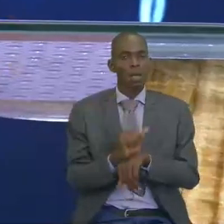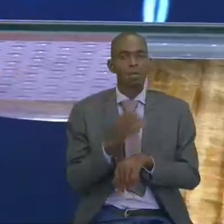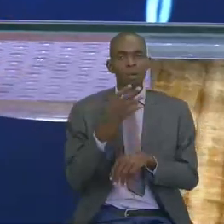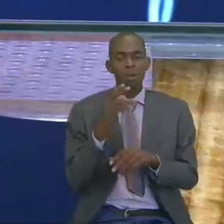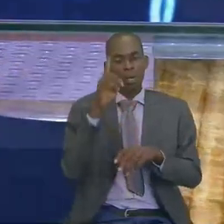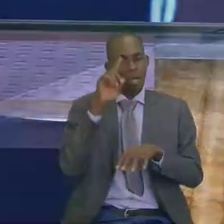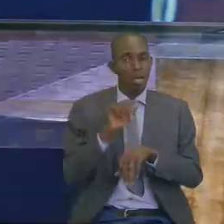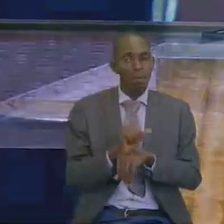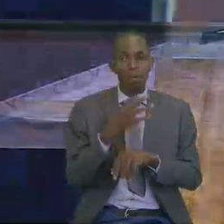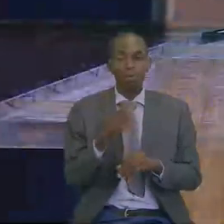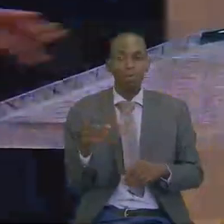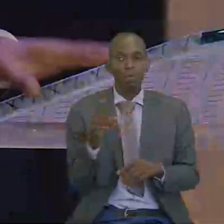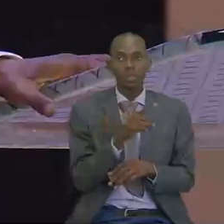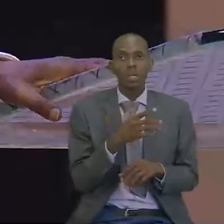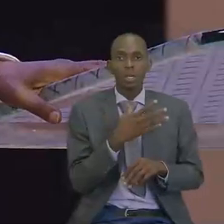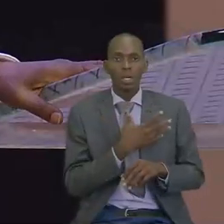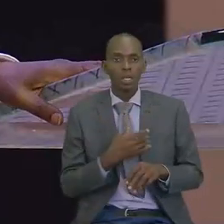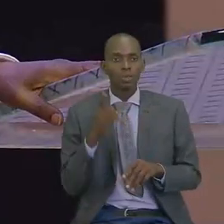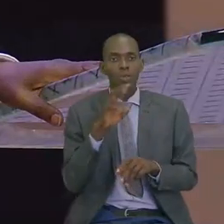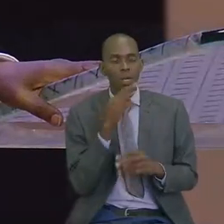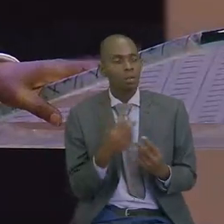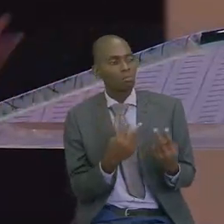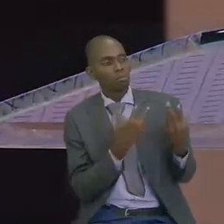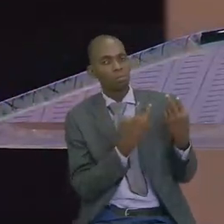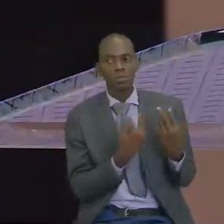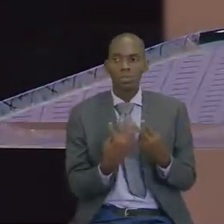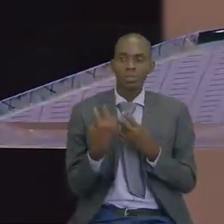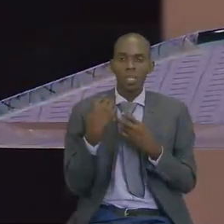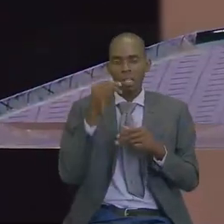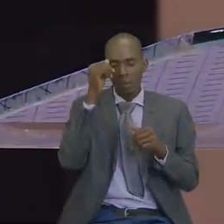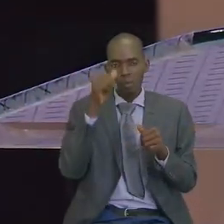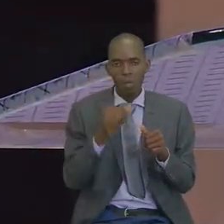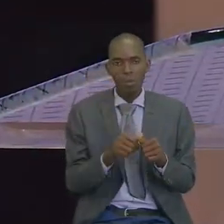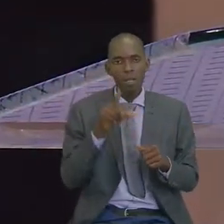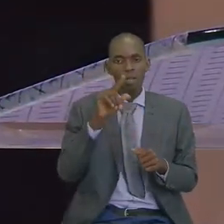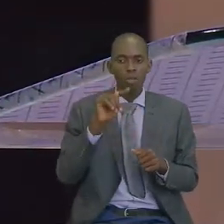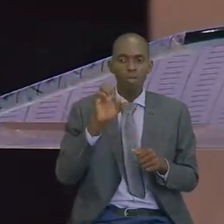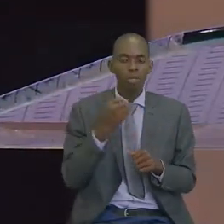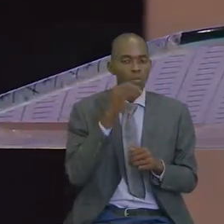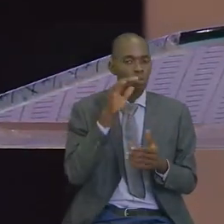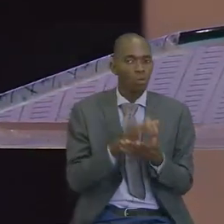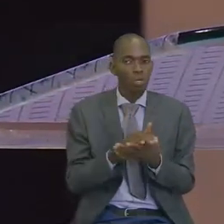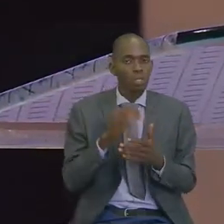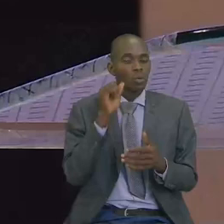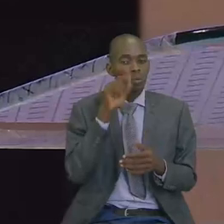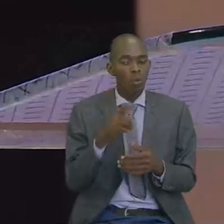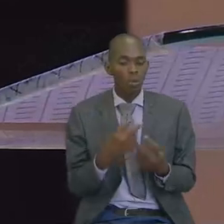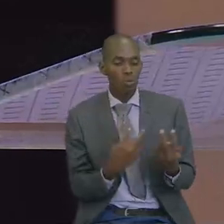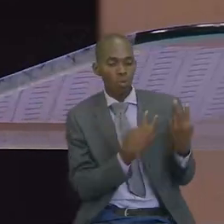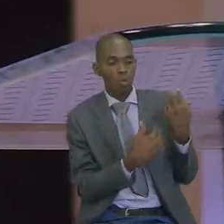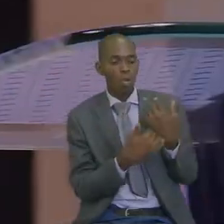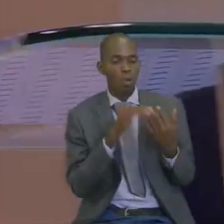tu fais de cela ton habitude. Un pied dedans, un pied dehors. Souvenez-vous de la femme de Lot. Elle a regardé en